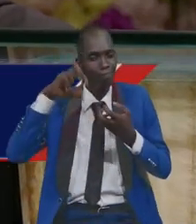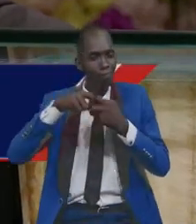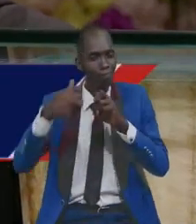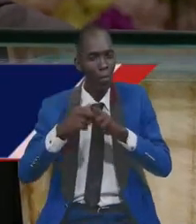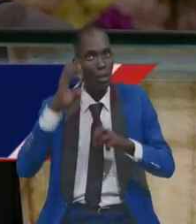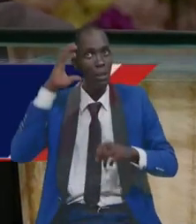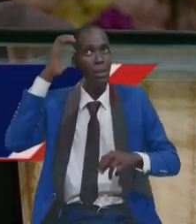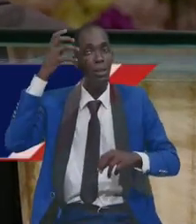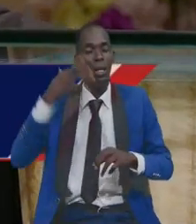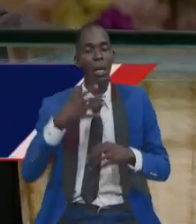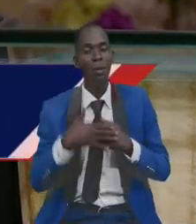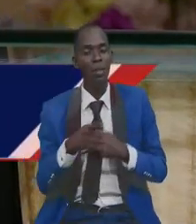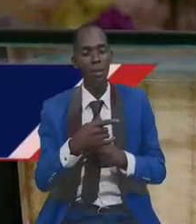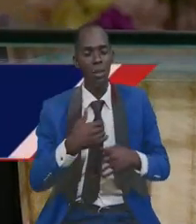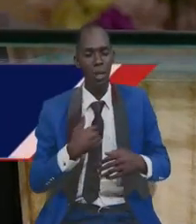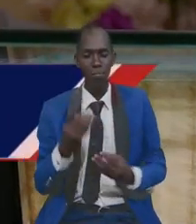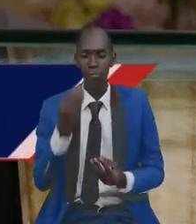des bœufs,